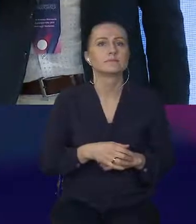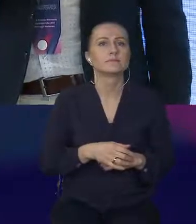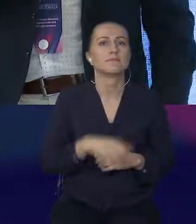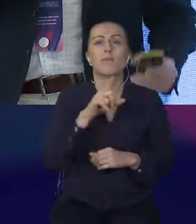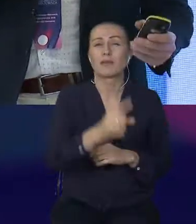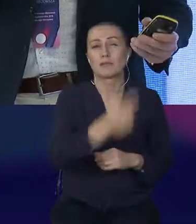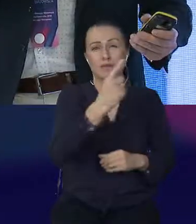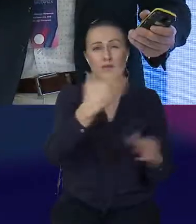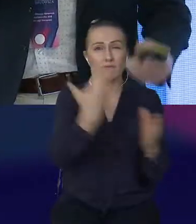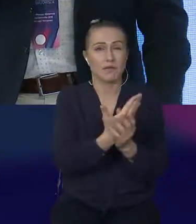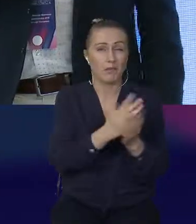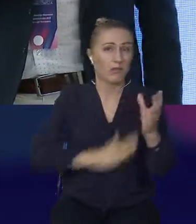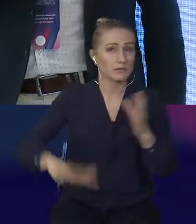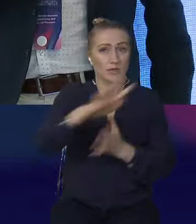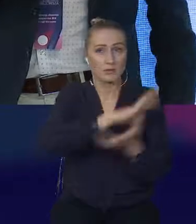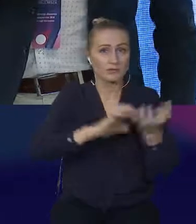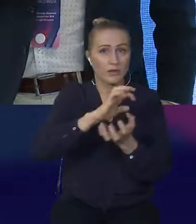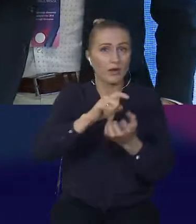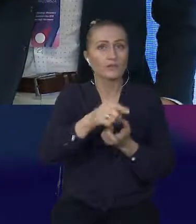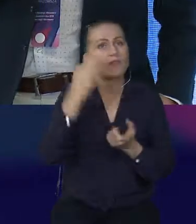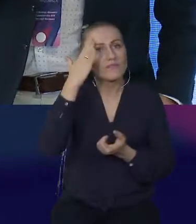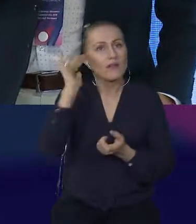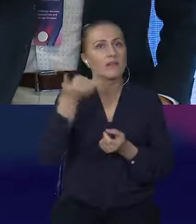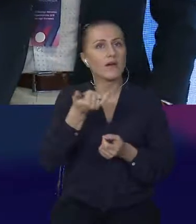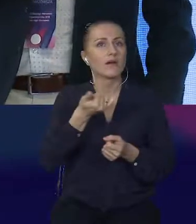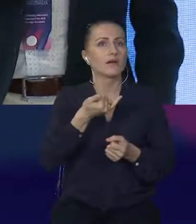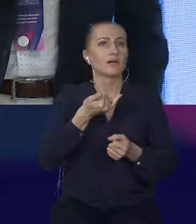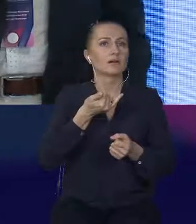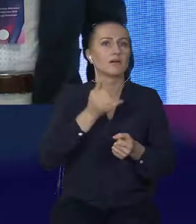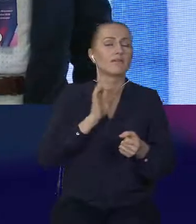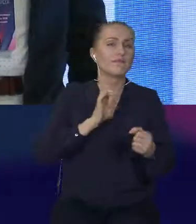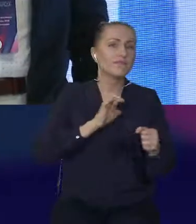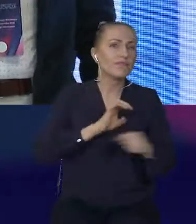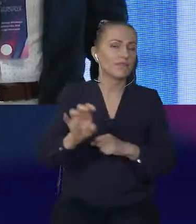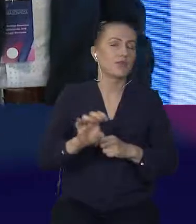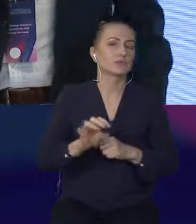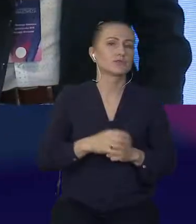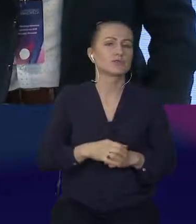na świecie potrafi wytworzyć w metodzie